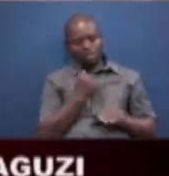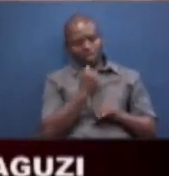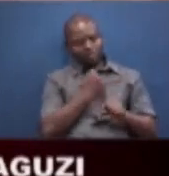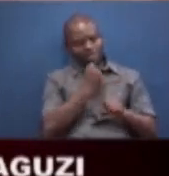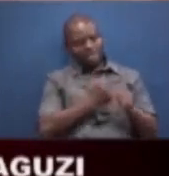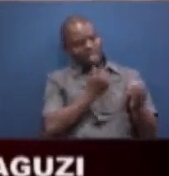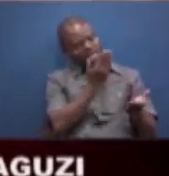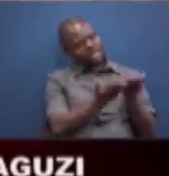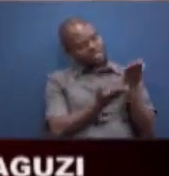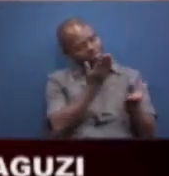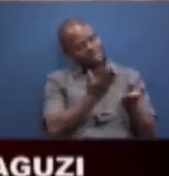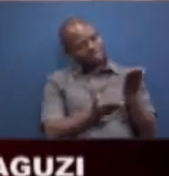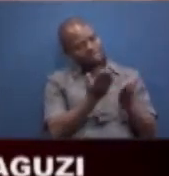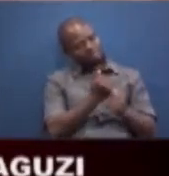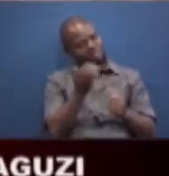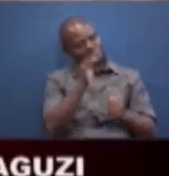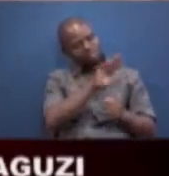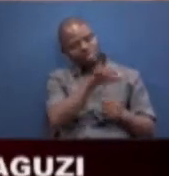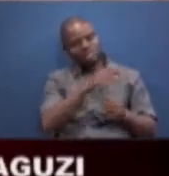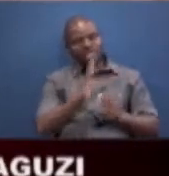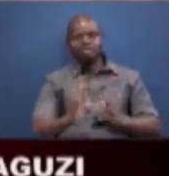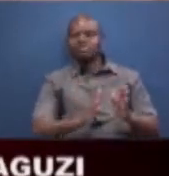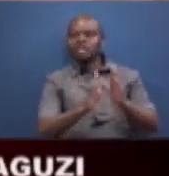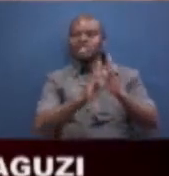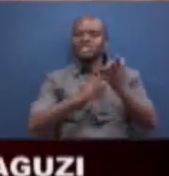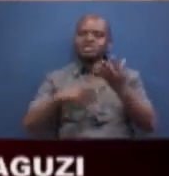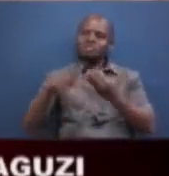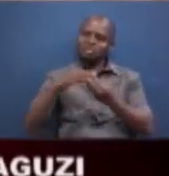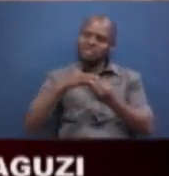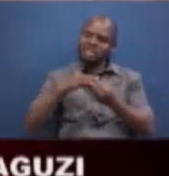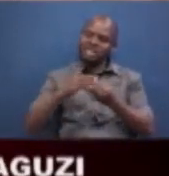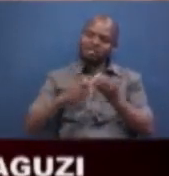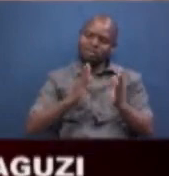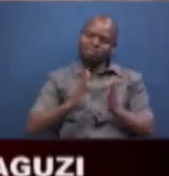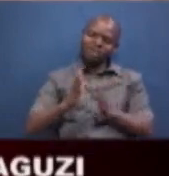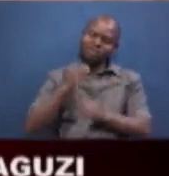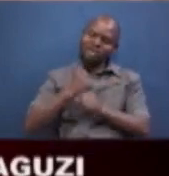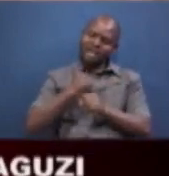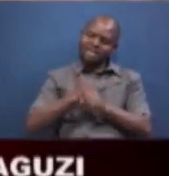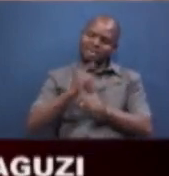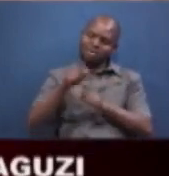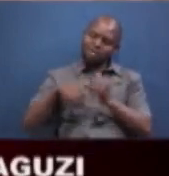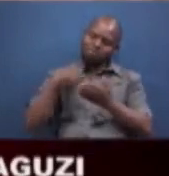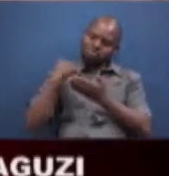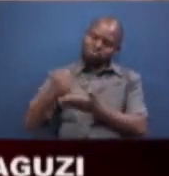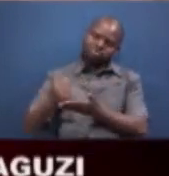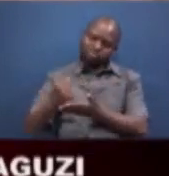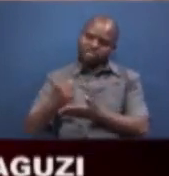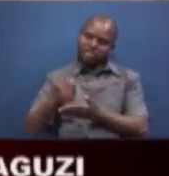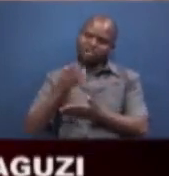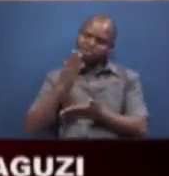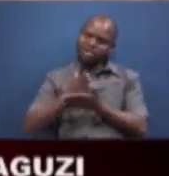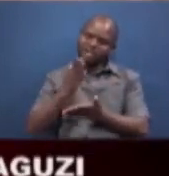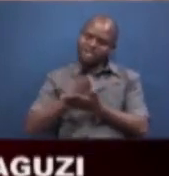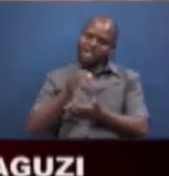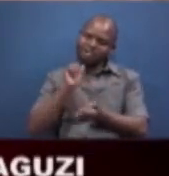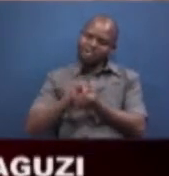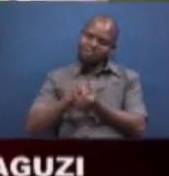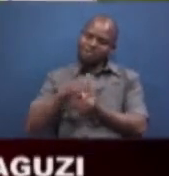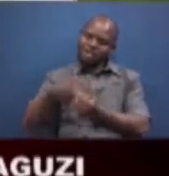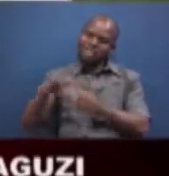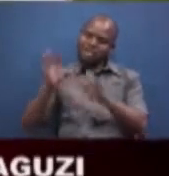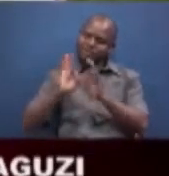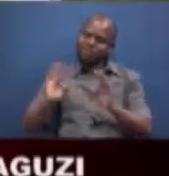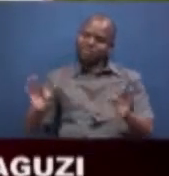Tutazifanyia tathmini, kwa sababu ni siku zote tunaishi pamoja na tuna mipango kazi ambayo tuliiweka kuhakikisha mambo yanaenda